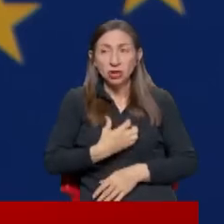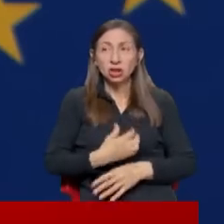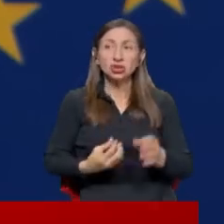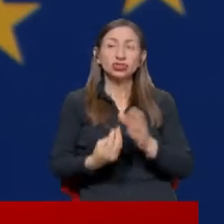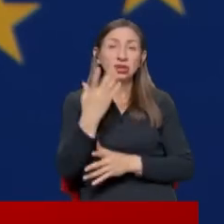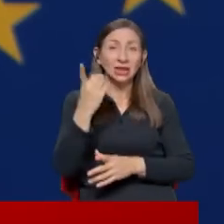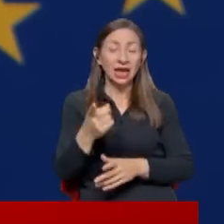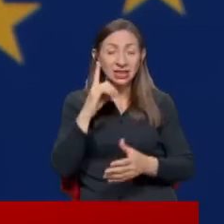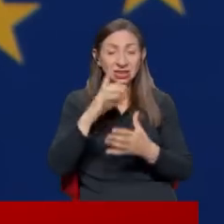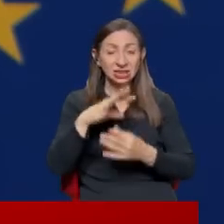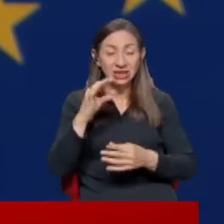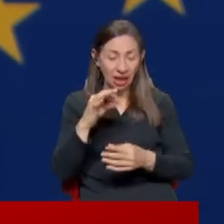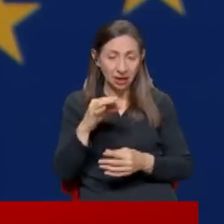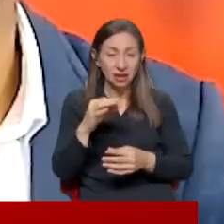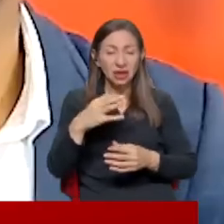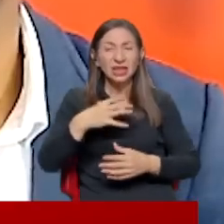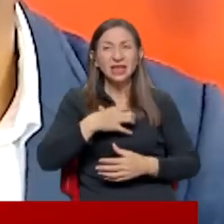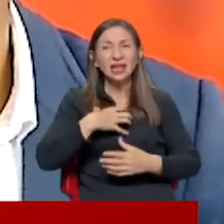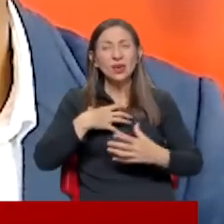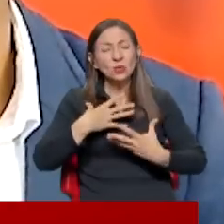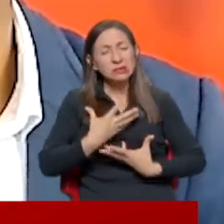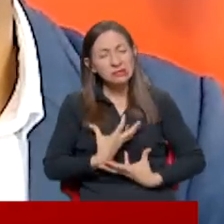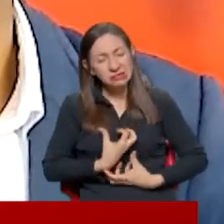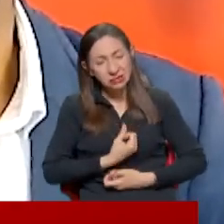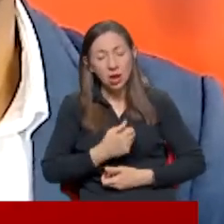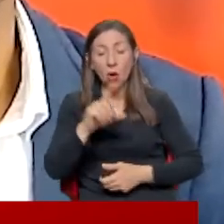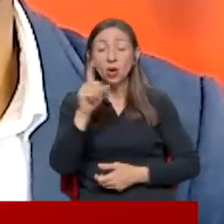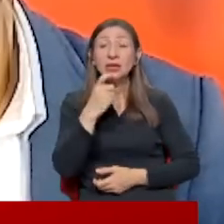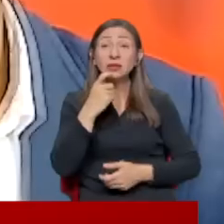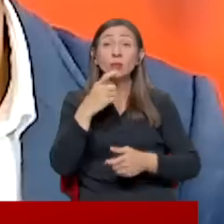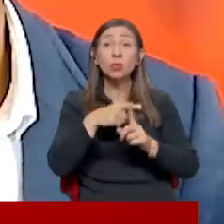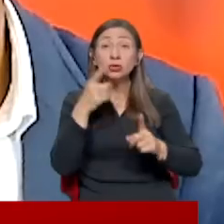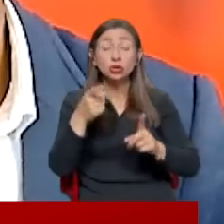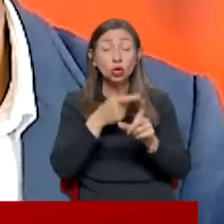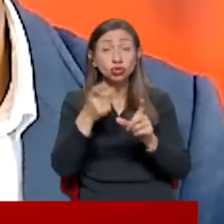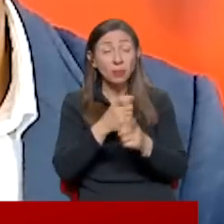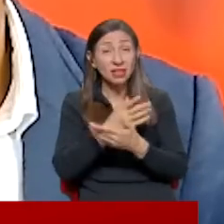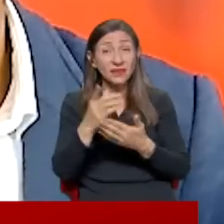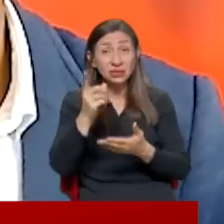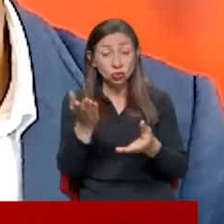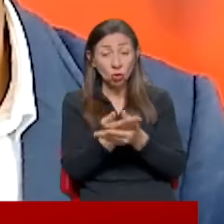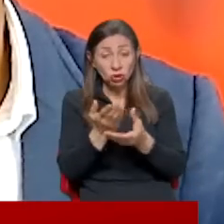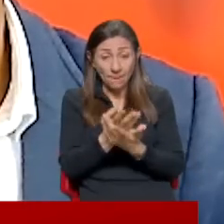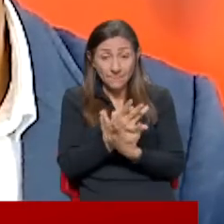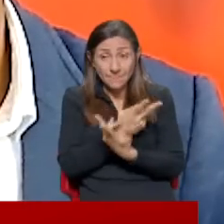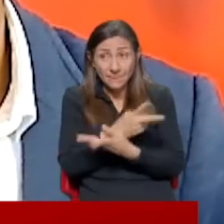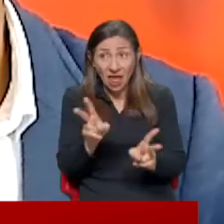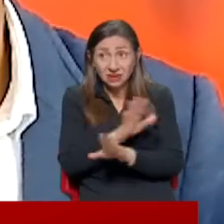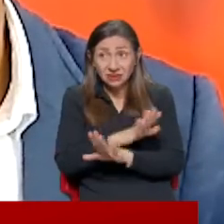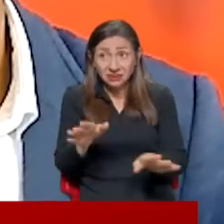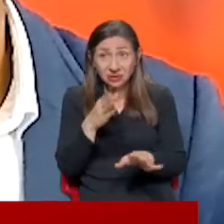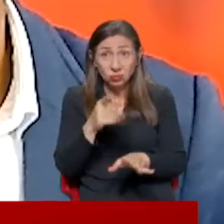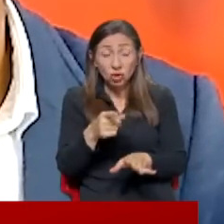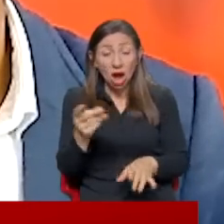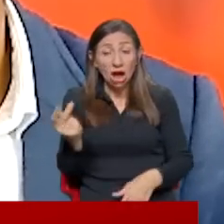belirir. Kişiler ruhen yıpranır. 10 yıl boyunca süren bir soruşturma varken siz dosya beraatle sonuçlandıktan sonra o